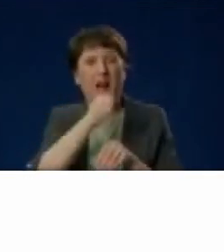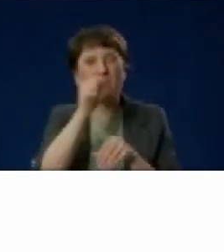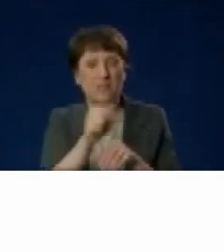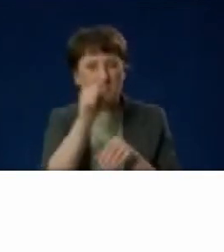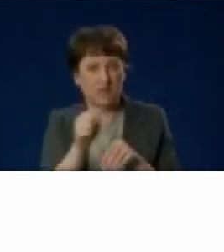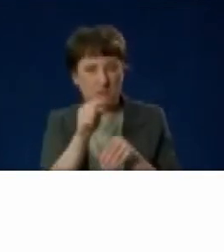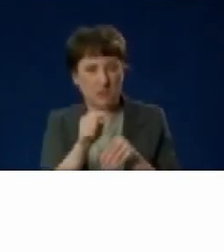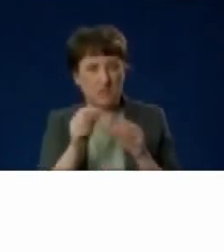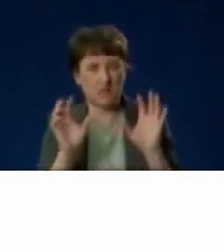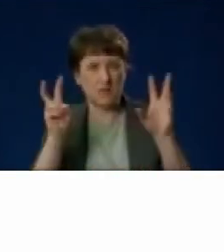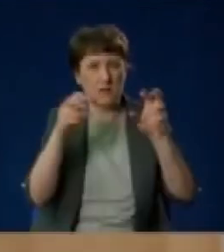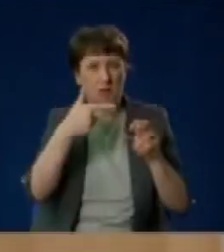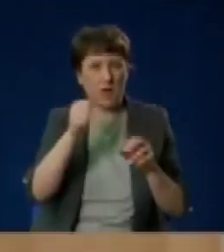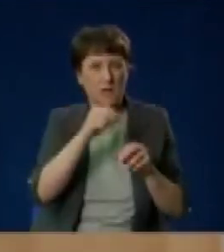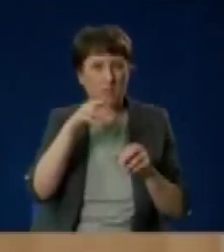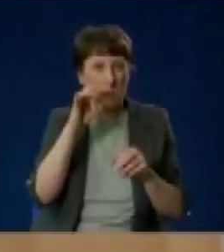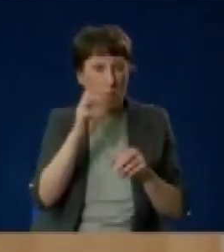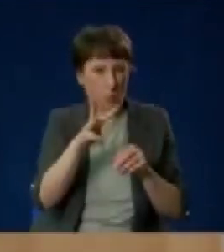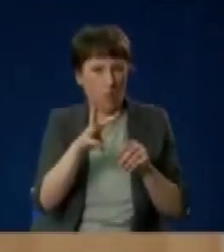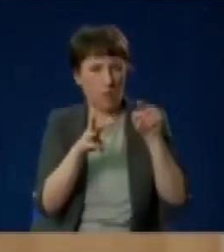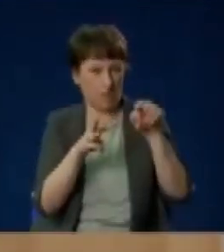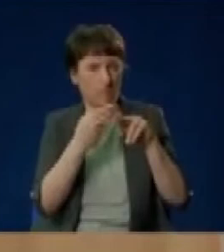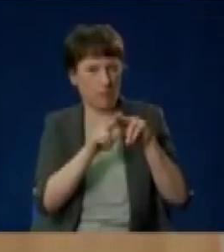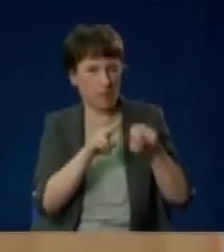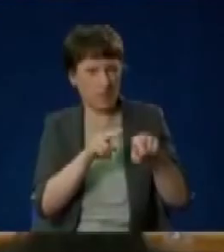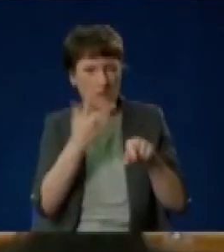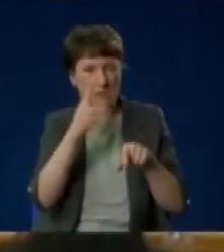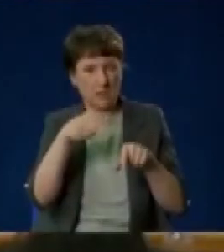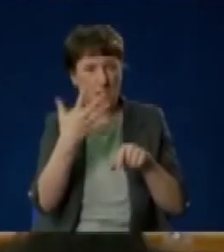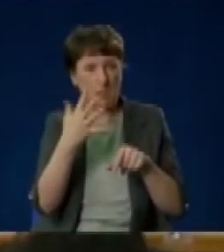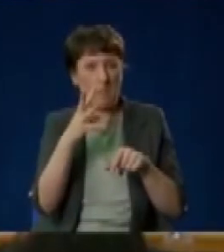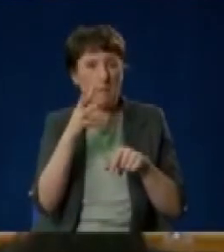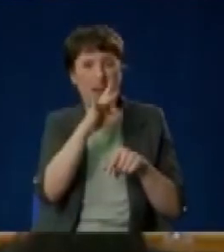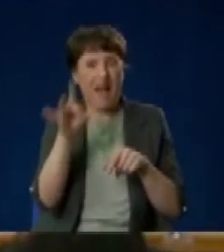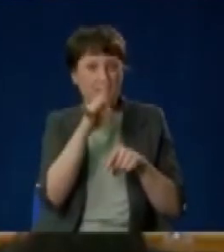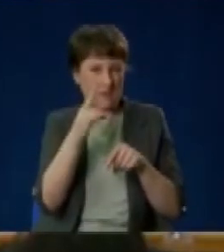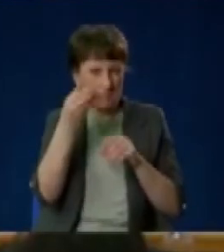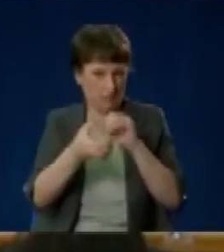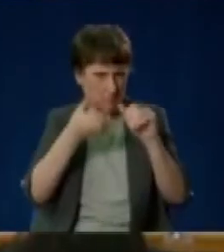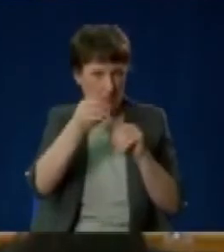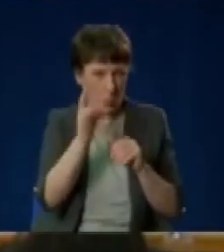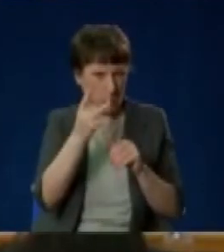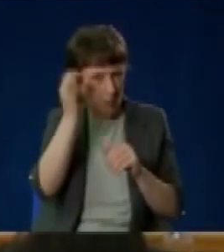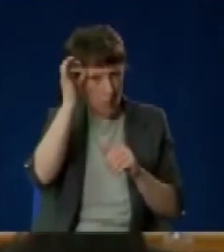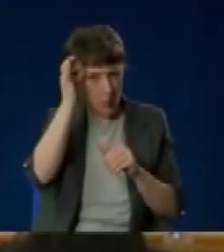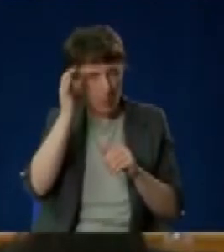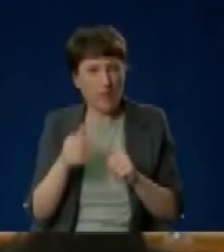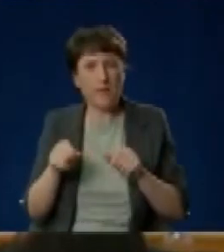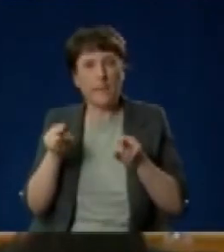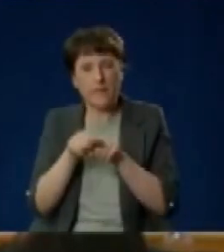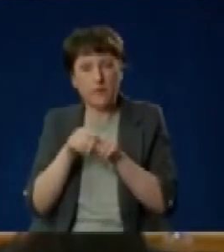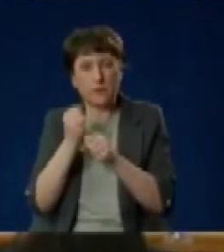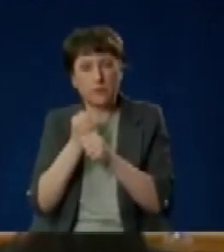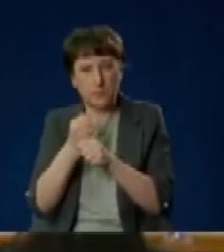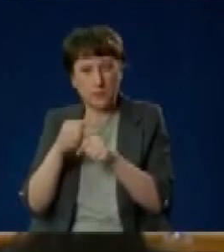газа компании «Газпром СПГ Технологии». 3,5 миллиарда рублей инвестиций. Предстоит строительство логистического центра